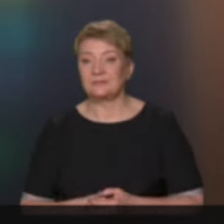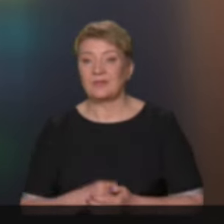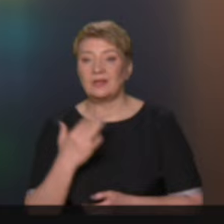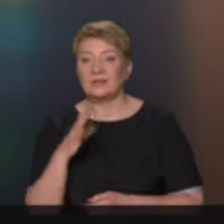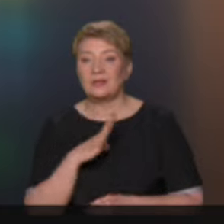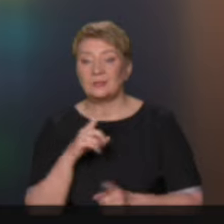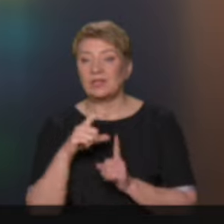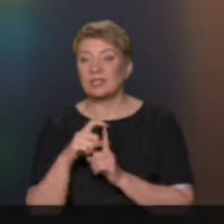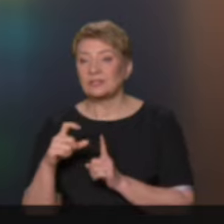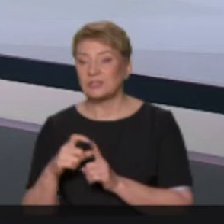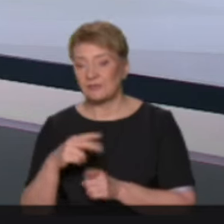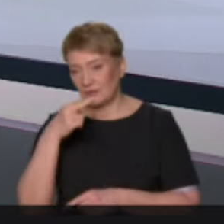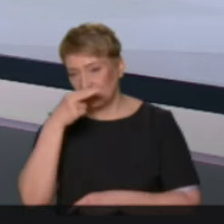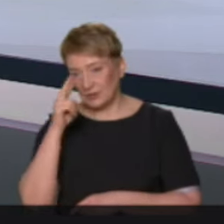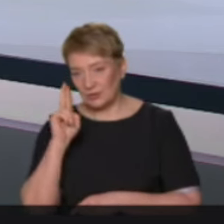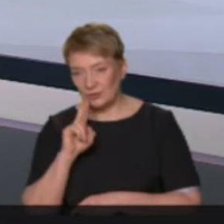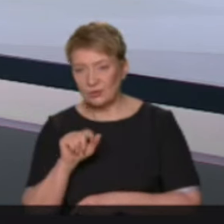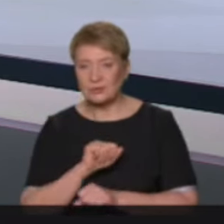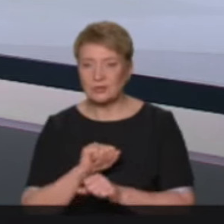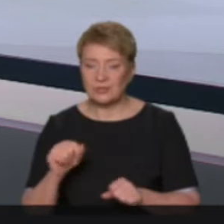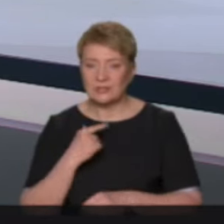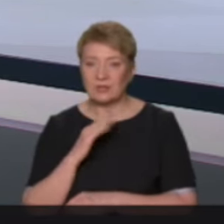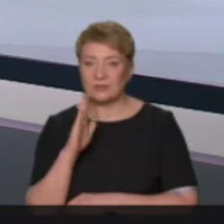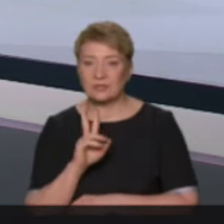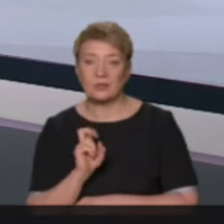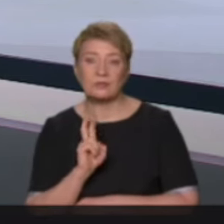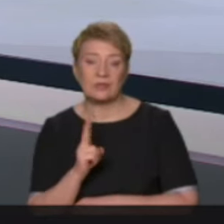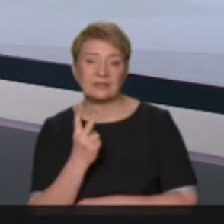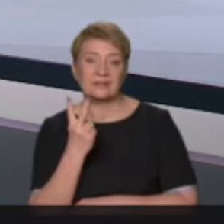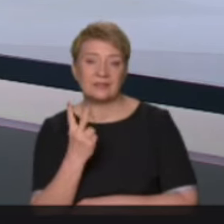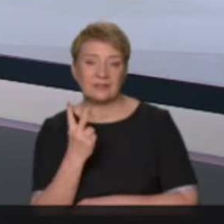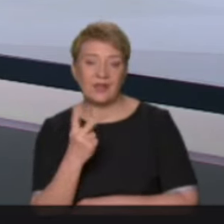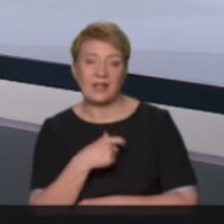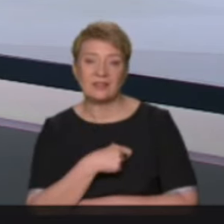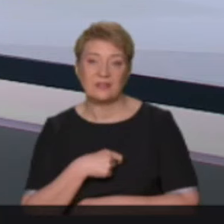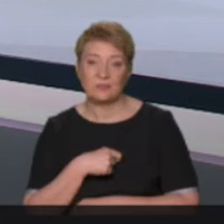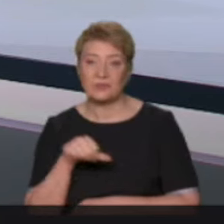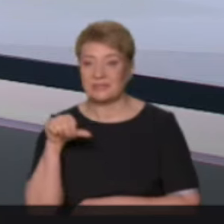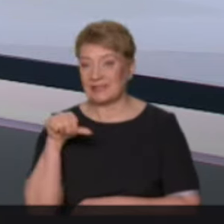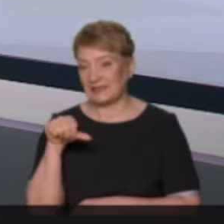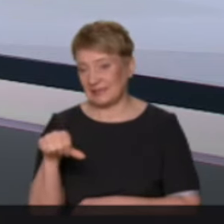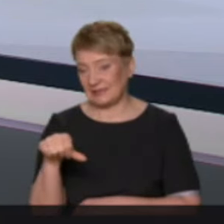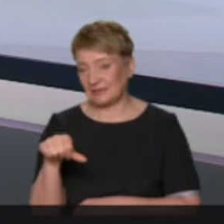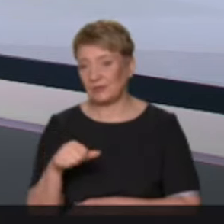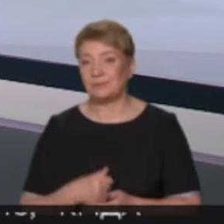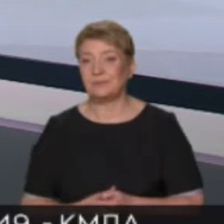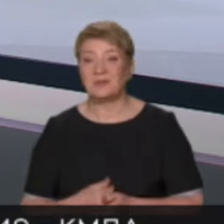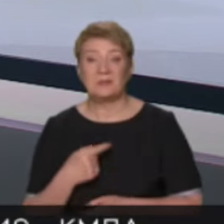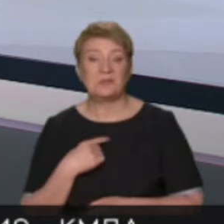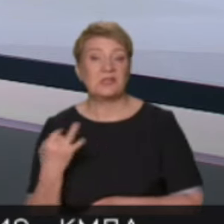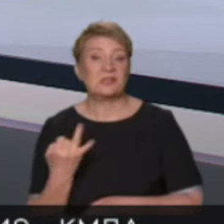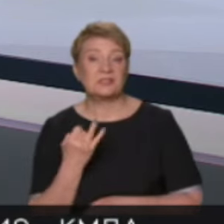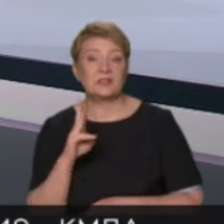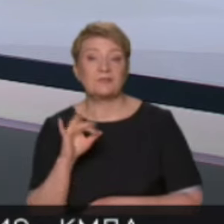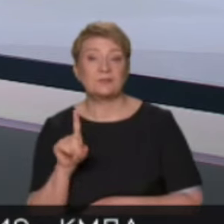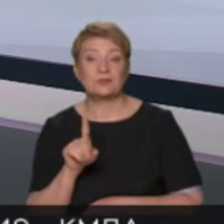Юлії Володимирівни, що за це не можна голосувати, але якимось чином 2 депутати від її фракції натиснули зелену кнопку. Мені цікаво, що